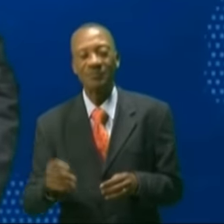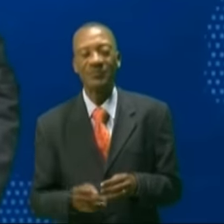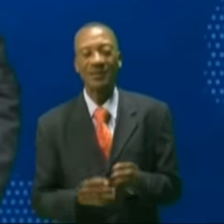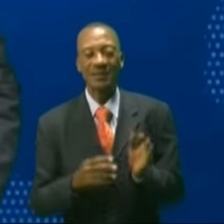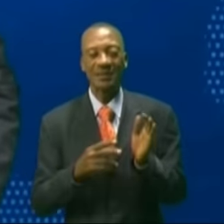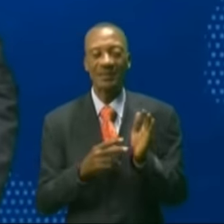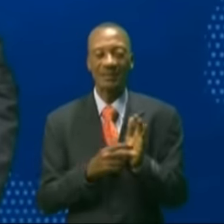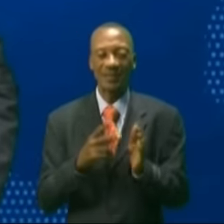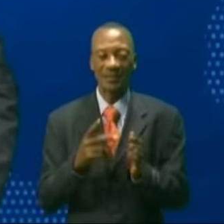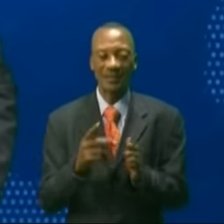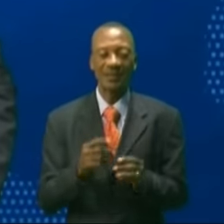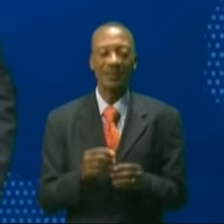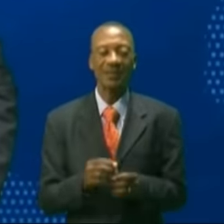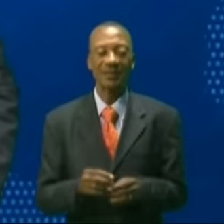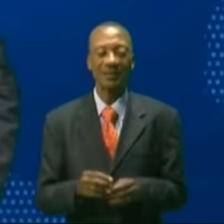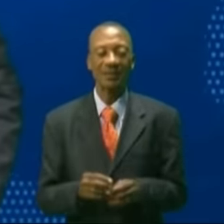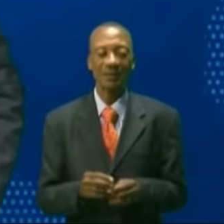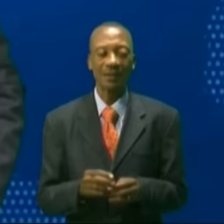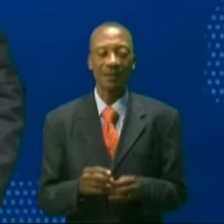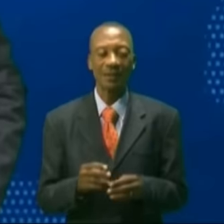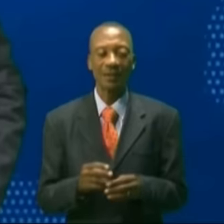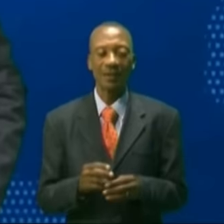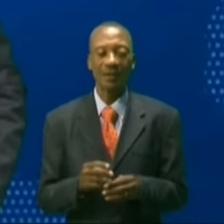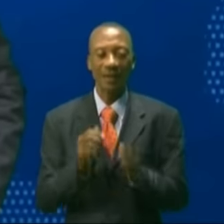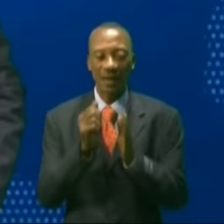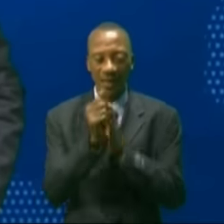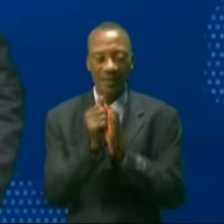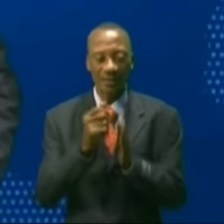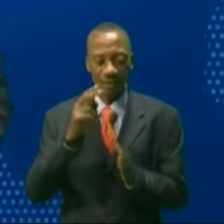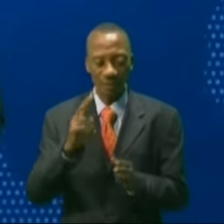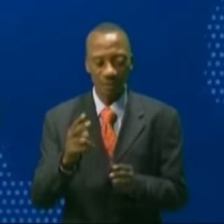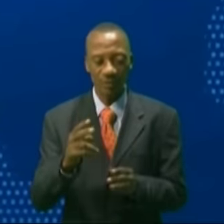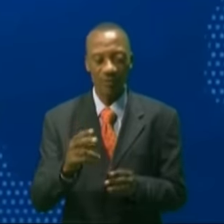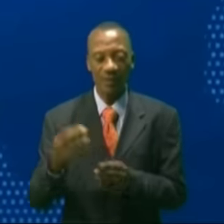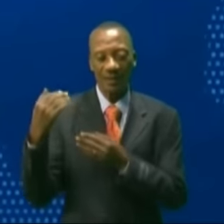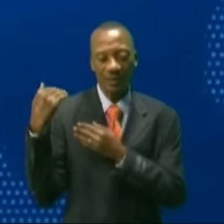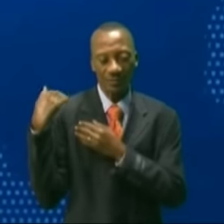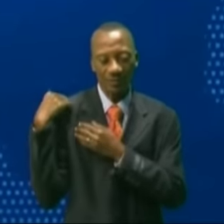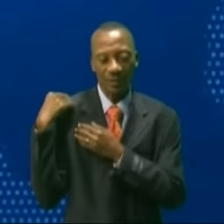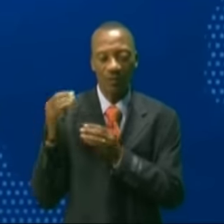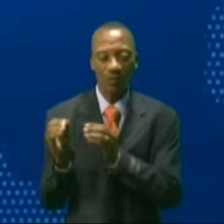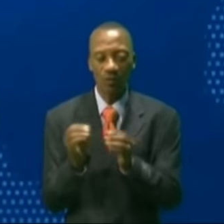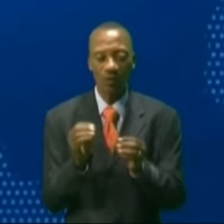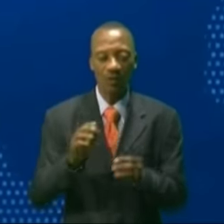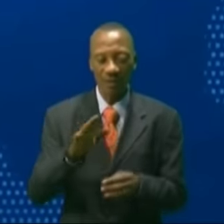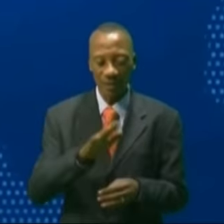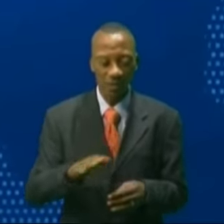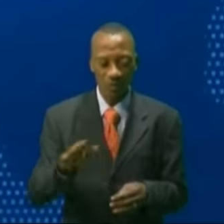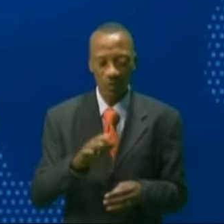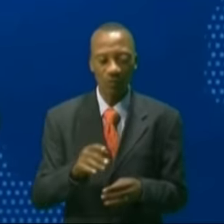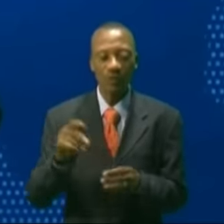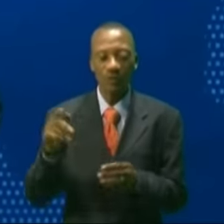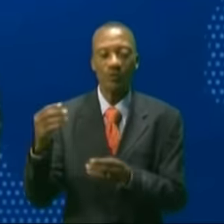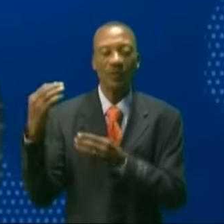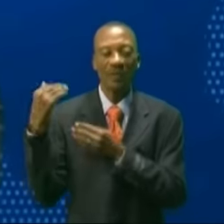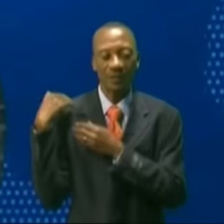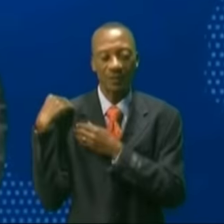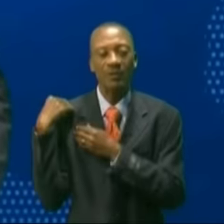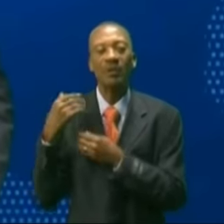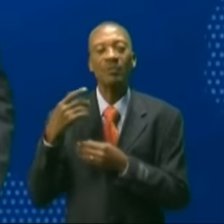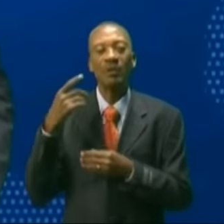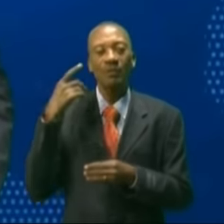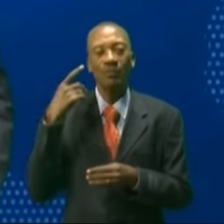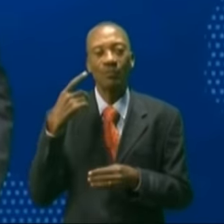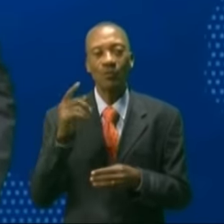1-73-97-520-78-42. Article 2. Le chancelier des ordres nationaux est chargé de l'exécution de la présente ordonnance